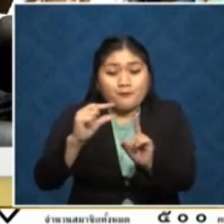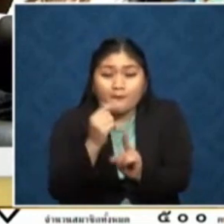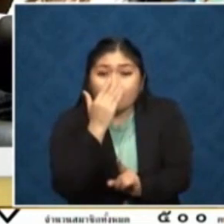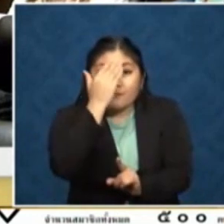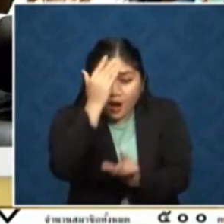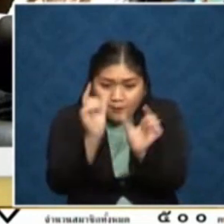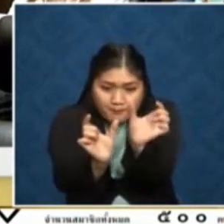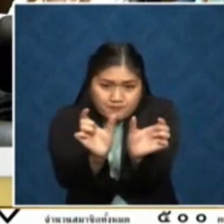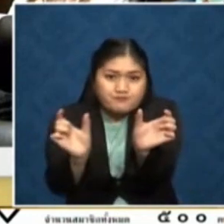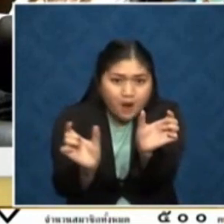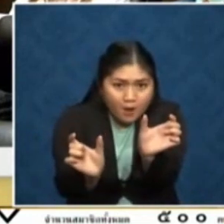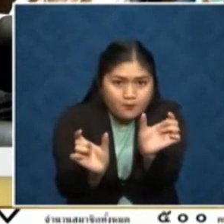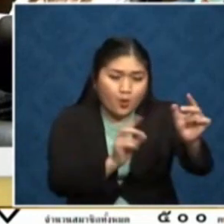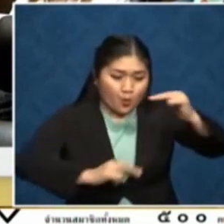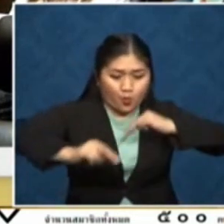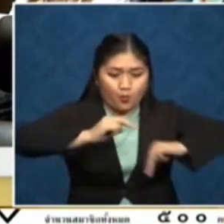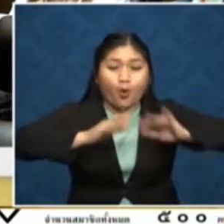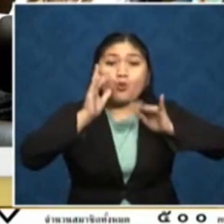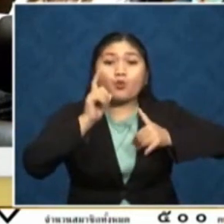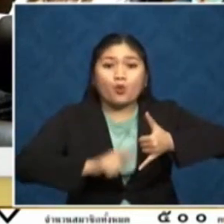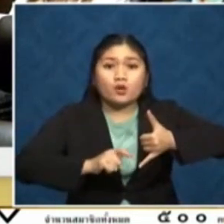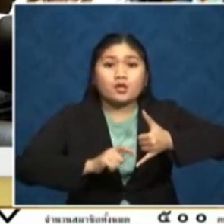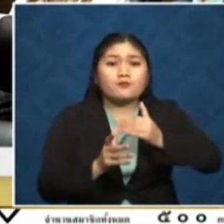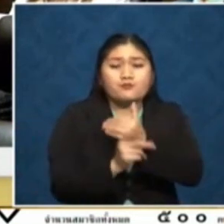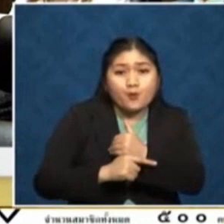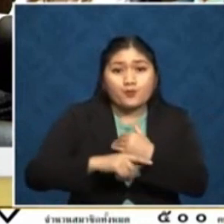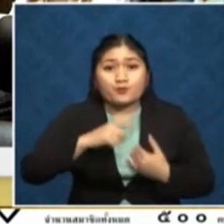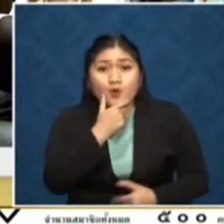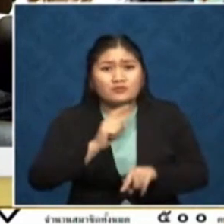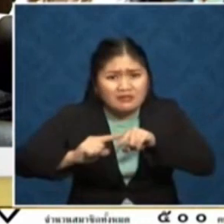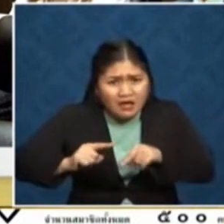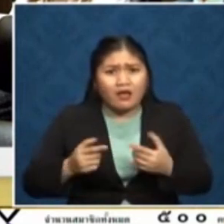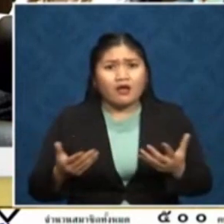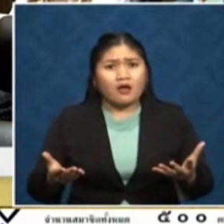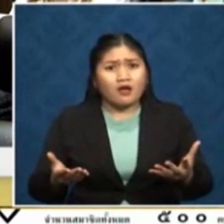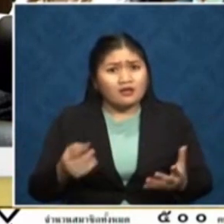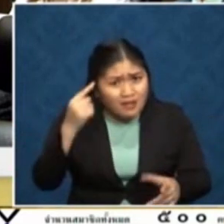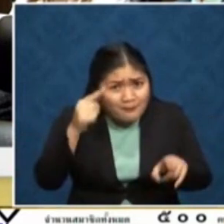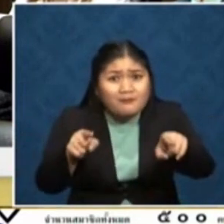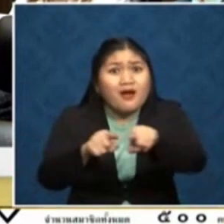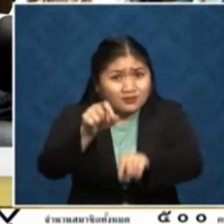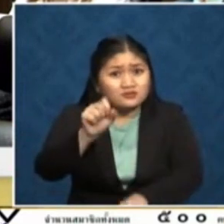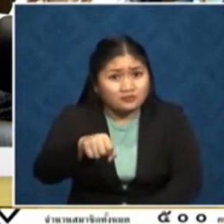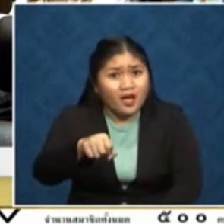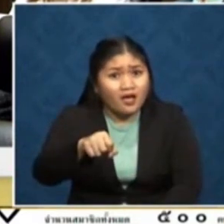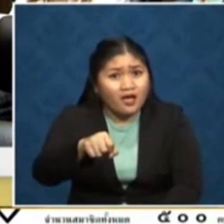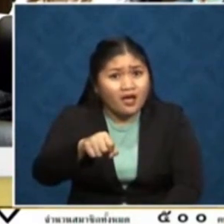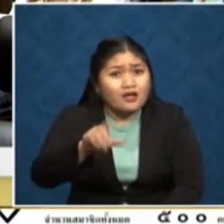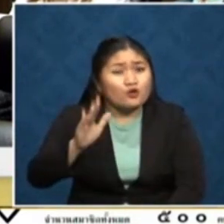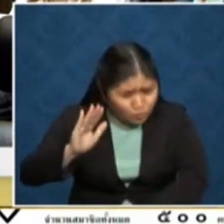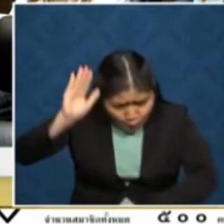ยการรับรองเพศคำนำหน้านามและการคุ้มครองบุคคลผู้มีความหลากหลายทางเ